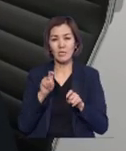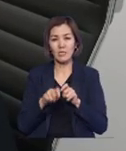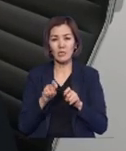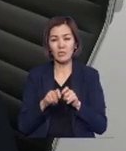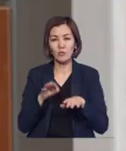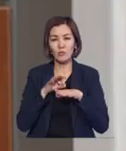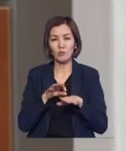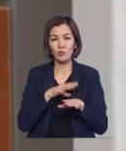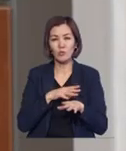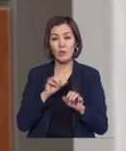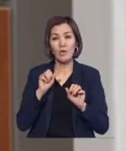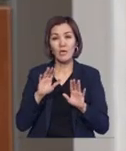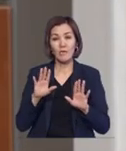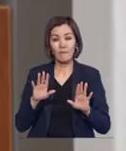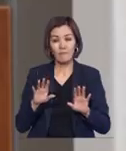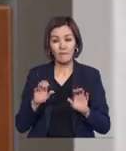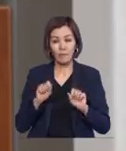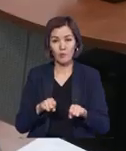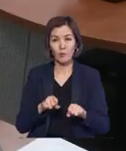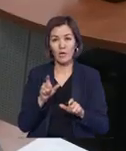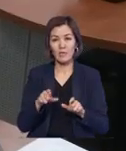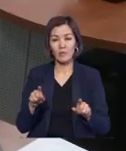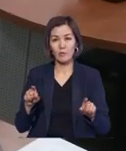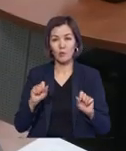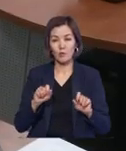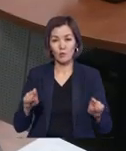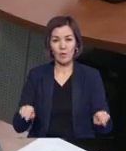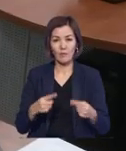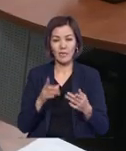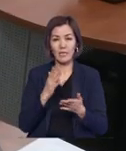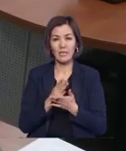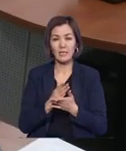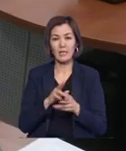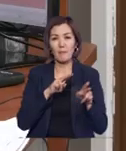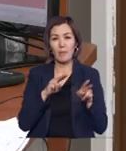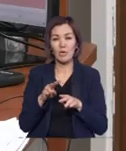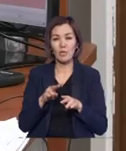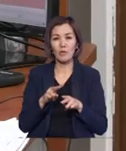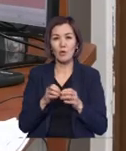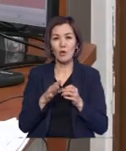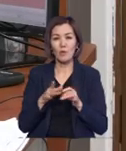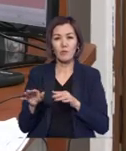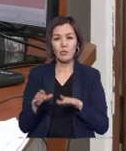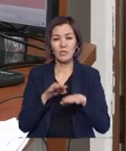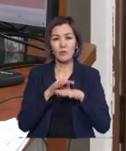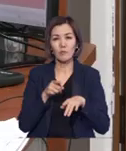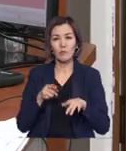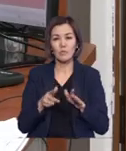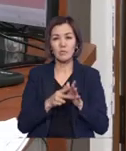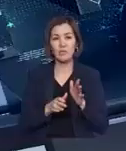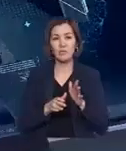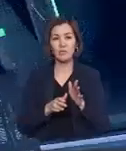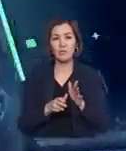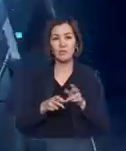жұмыстары жүргізіліп, мүмкін болған жағдайда азаматтардың құқығы қалпына келтіріледі. Биылғы бақылау аясында 15 іс-шара өткізіліп, 1800 бұзушылық